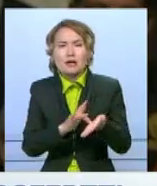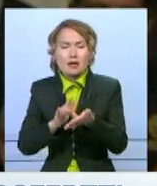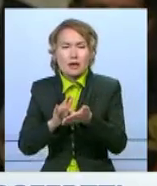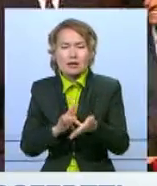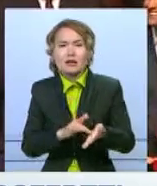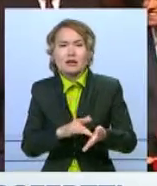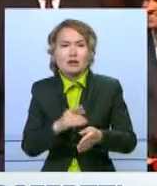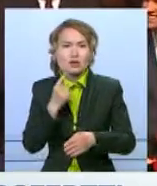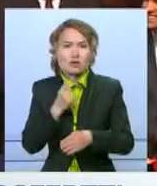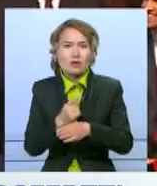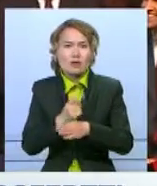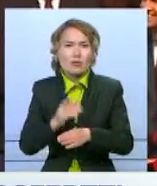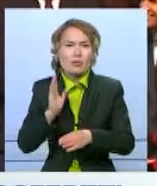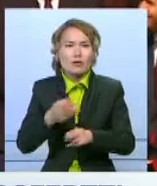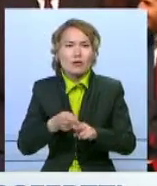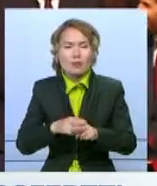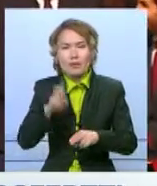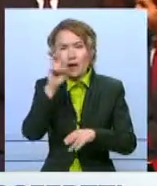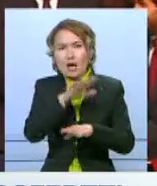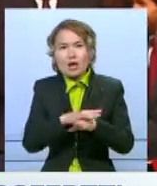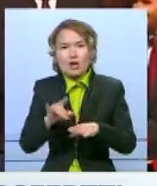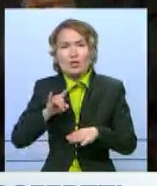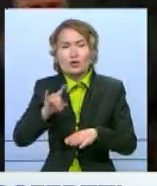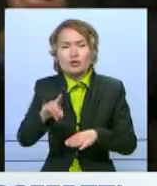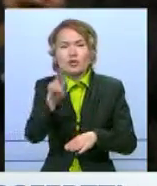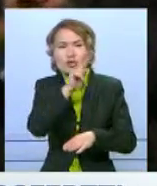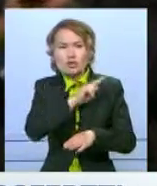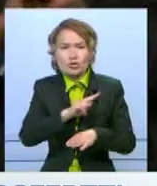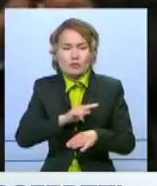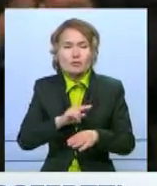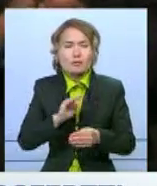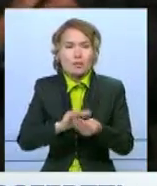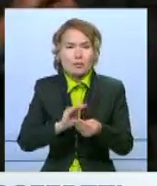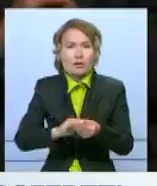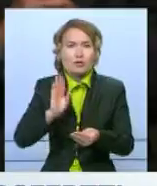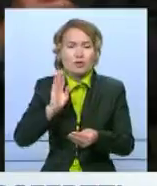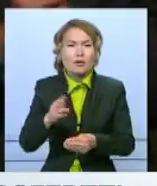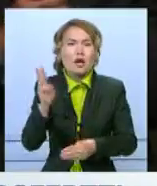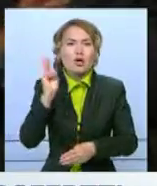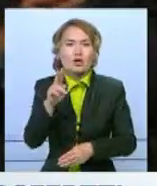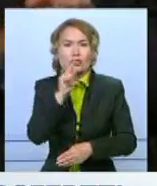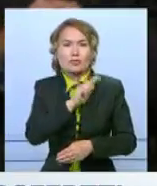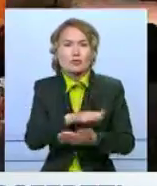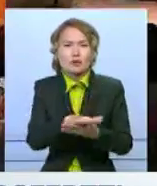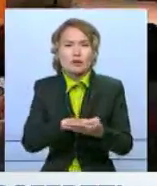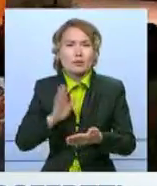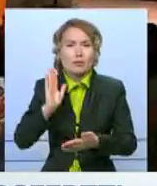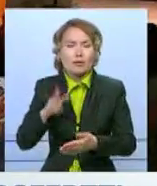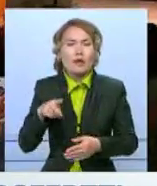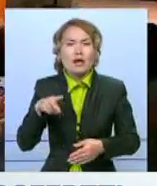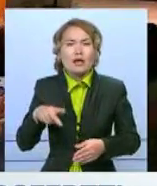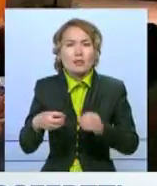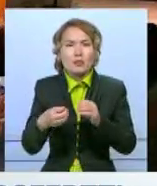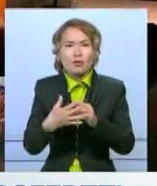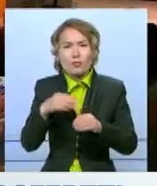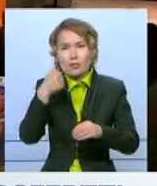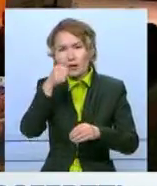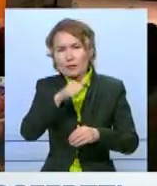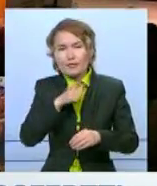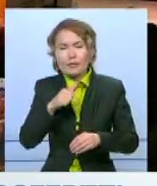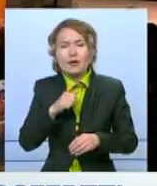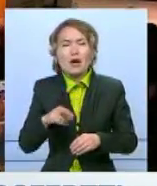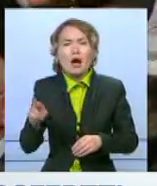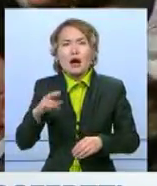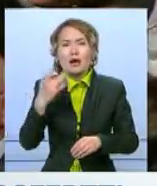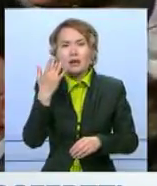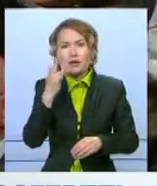болады. Бірақ аралдағы елге ұшақтардың қатынауы тоқтатылмайды және елшіліктер жұмысын жалғастыра береді. Айта кетейік, 2015 жылды